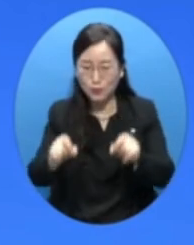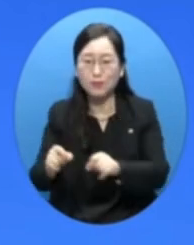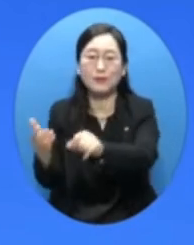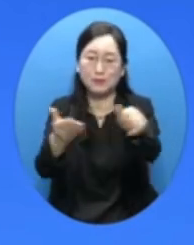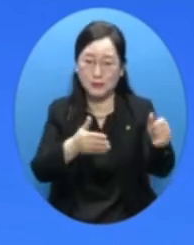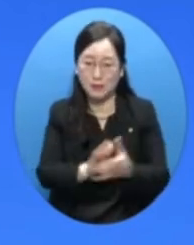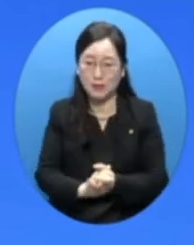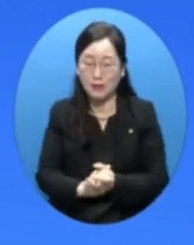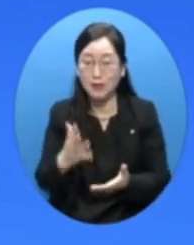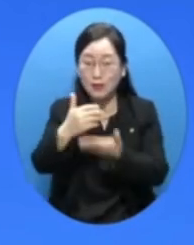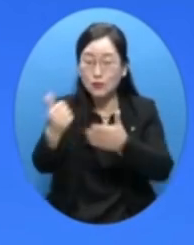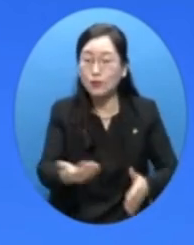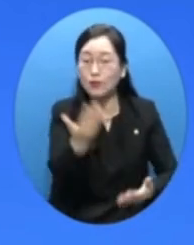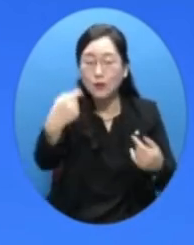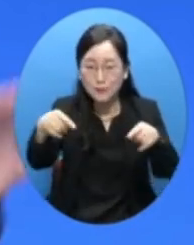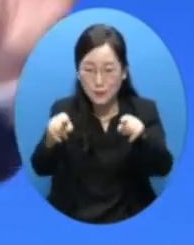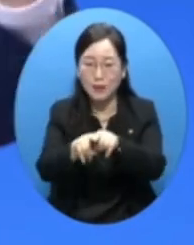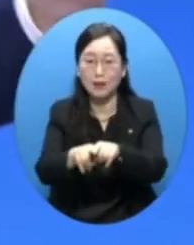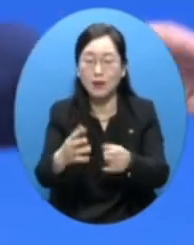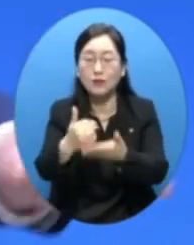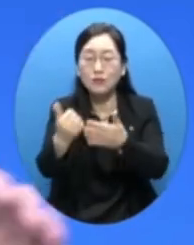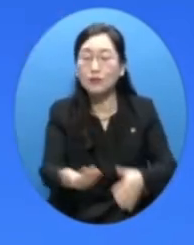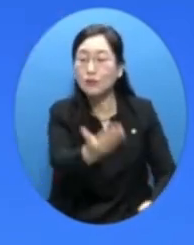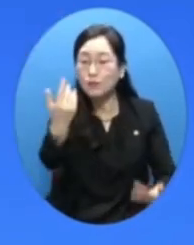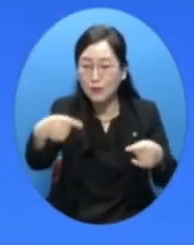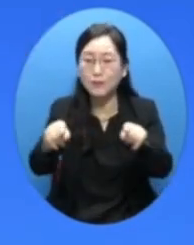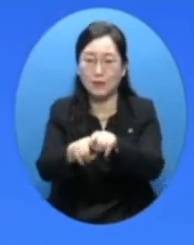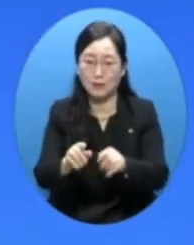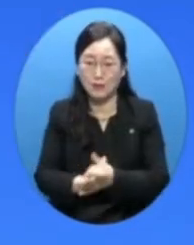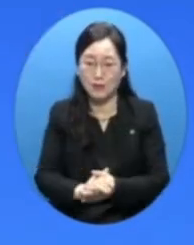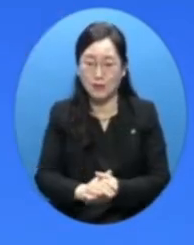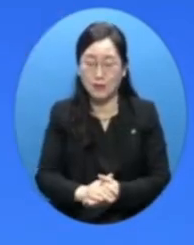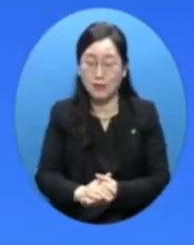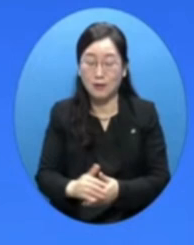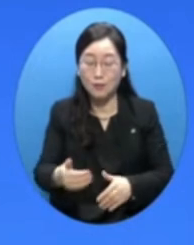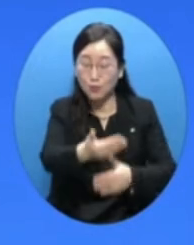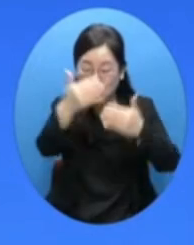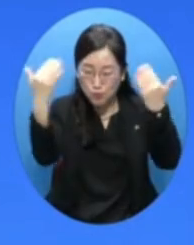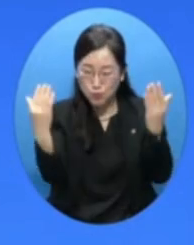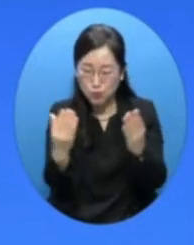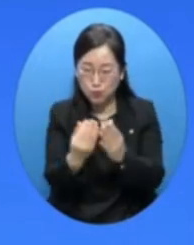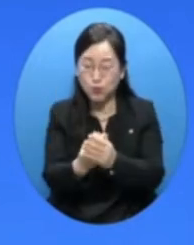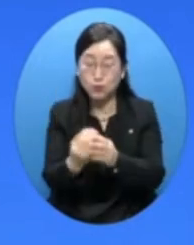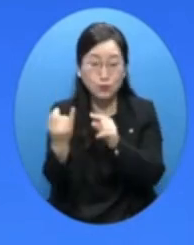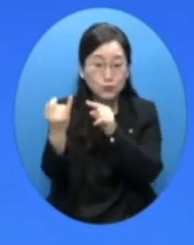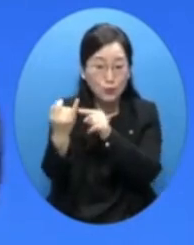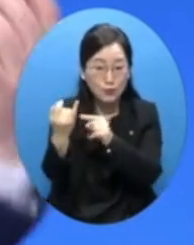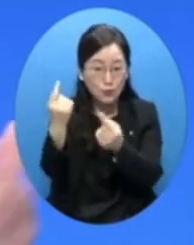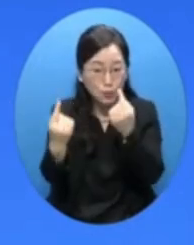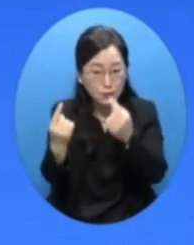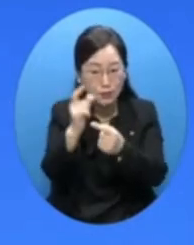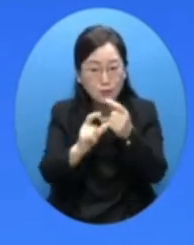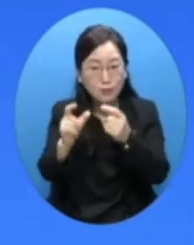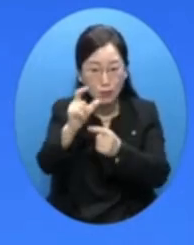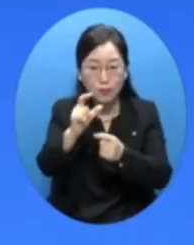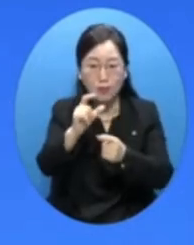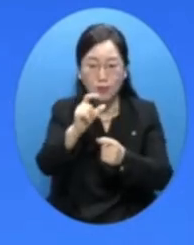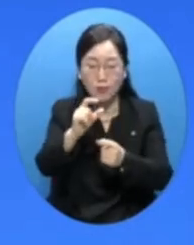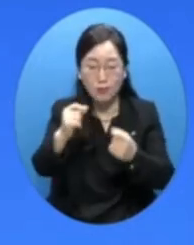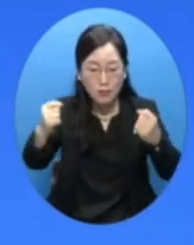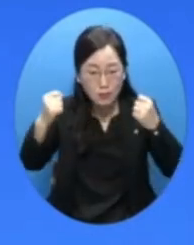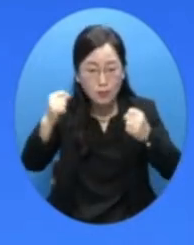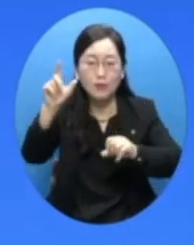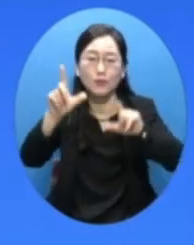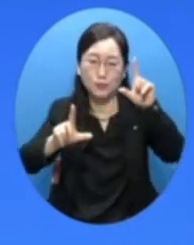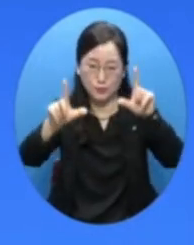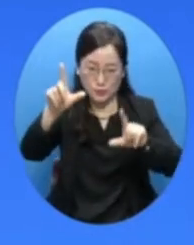바랍니다. 주님이 여러분과 함께 하십니다. 주님이 여러분과 함께 하십니다. 여러분 모두가 김혜영 선교사보다는 더 나은 건강한 모습으로